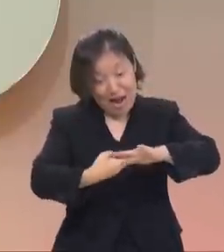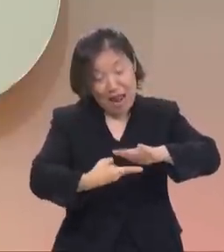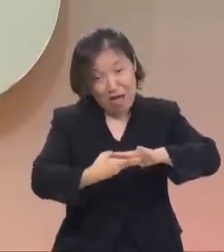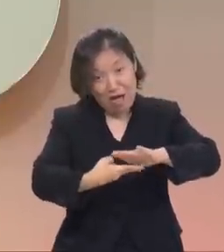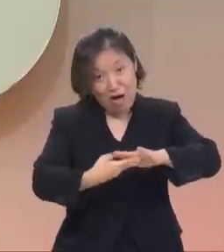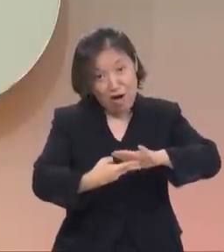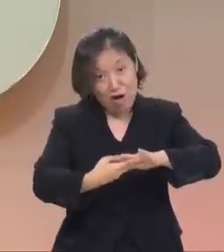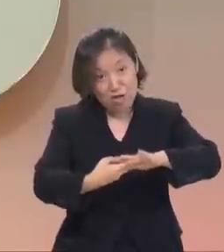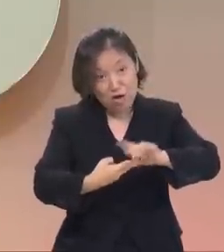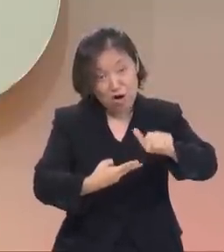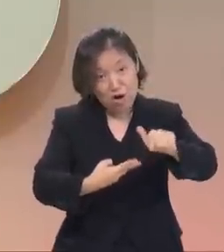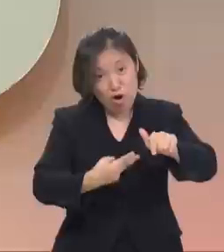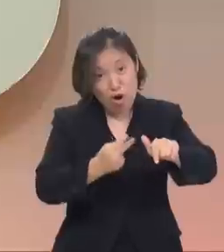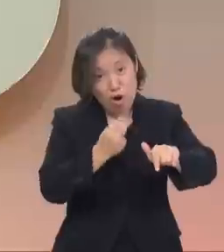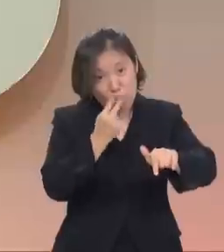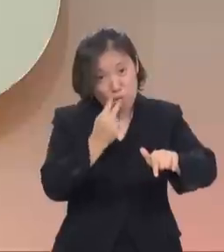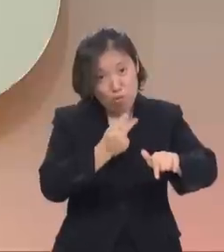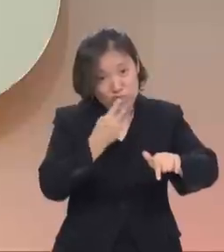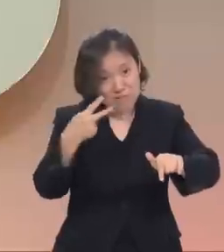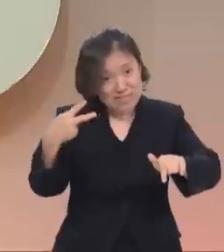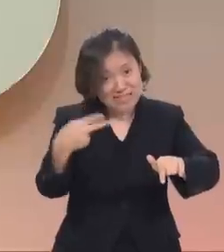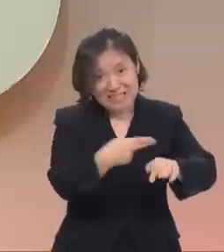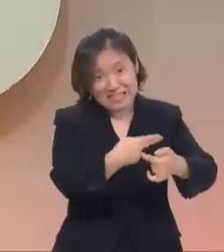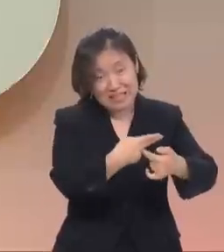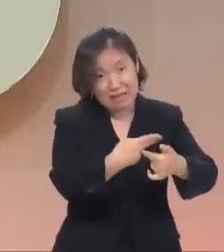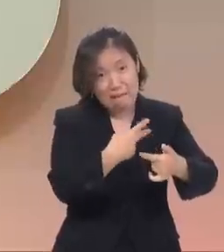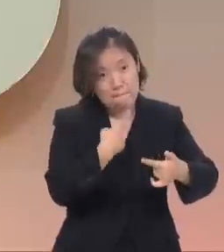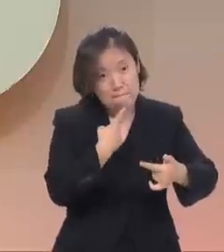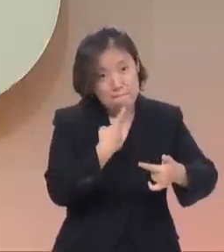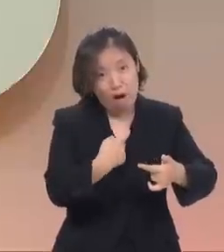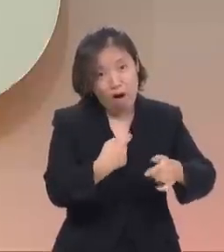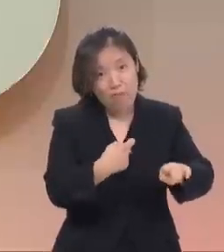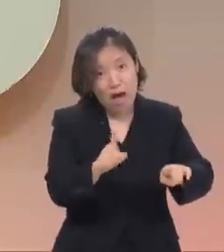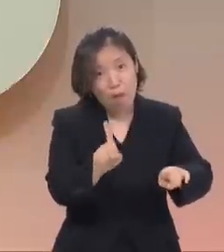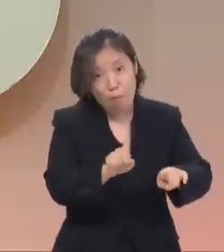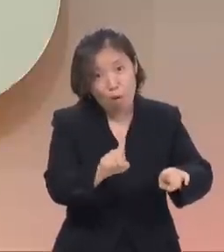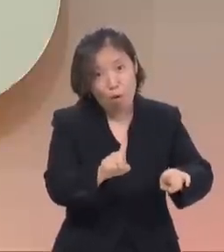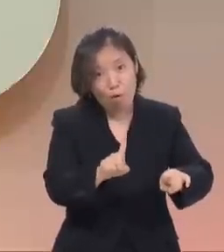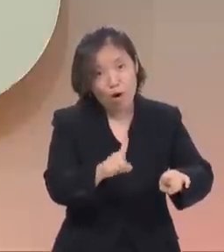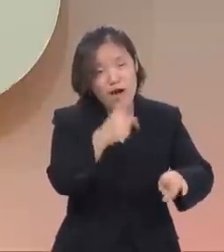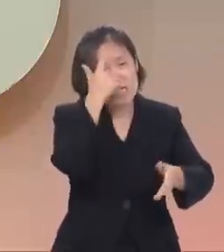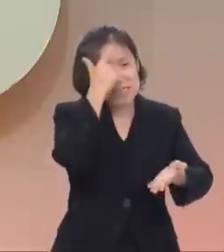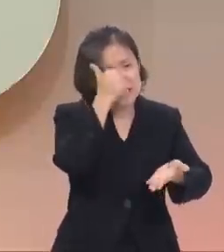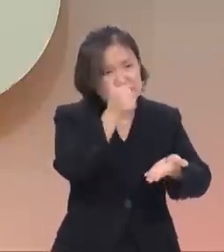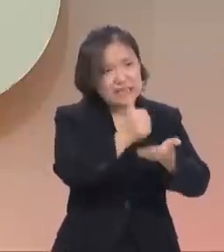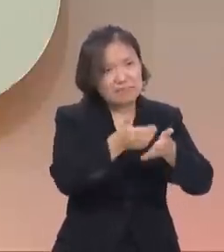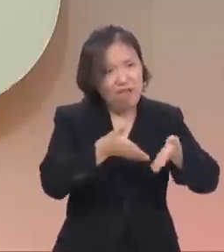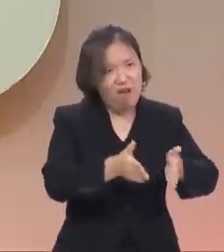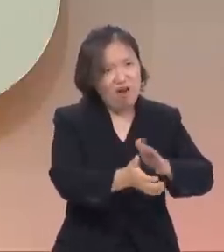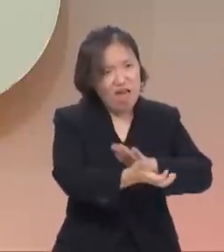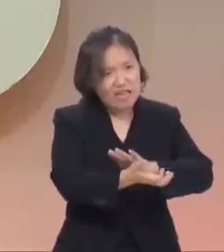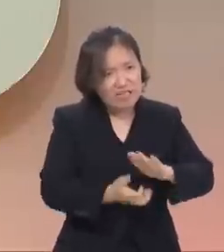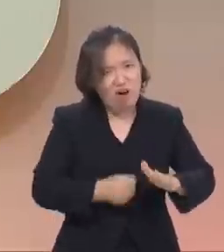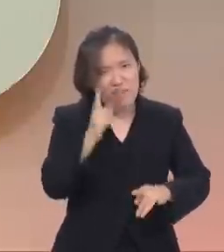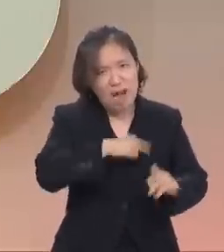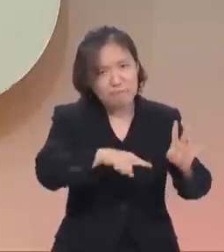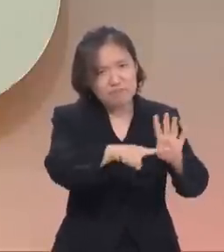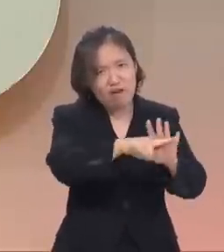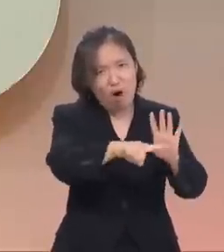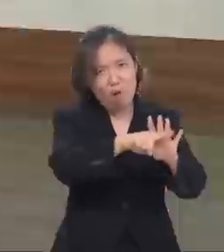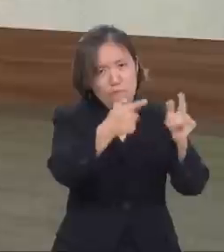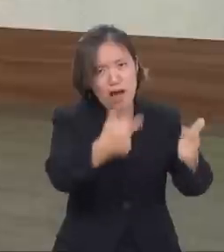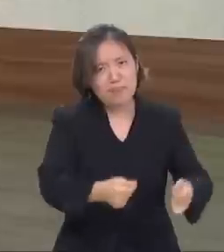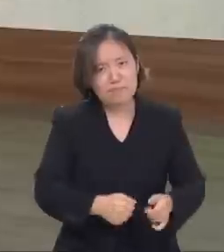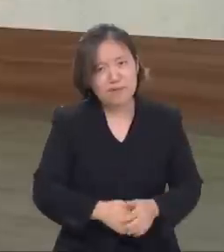목숨이 끊길 뻔한 것은 모든 스님이 전생에 지었던 업보였습니다